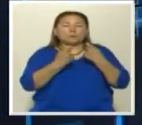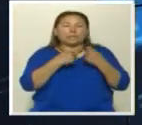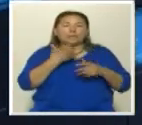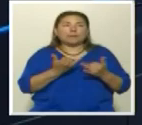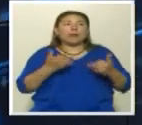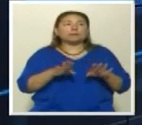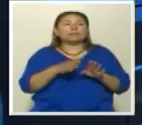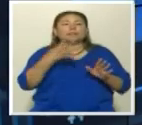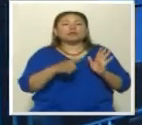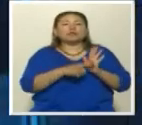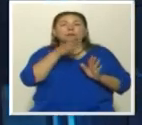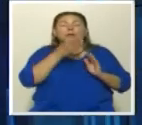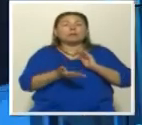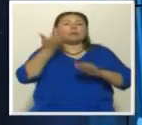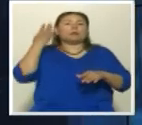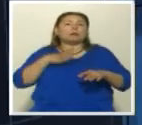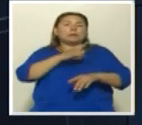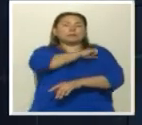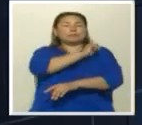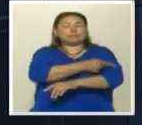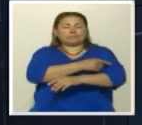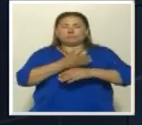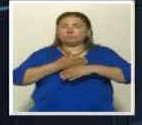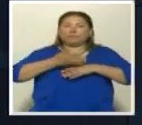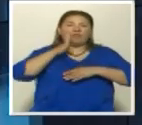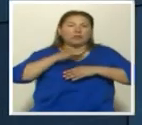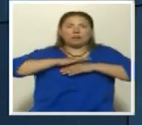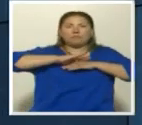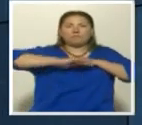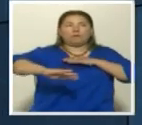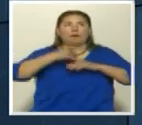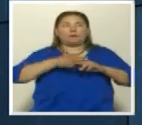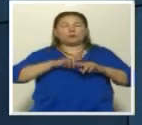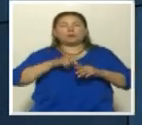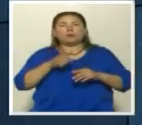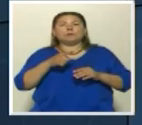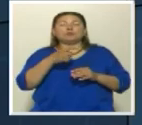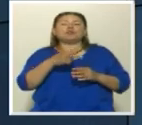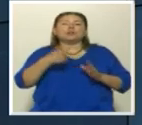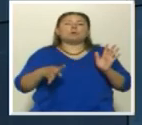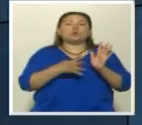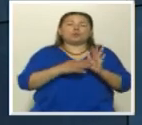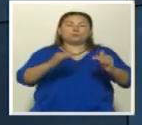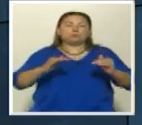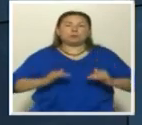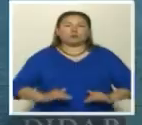Тап осылай, 47 жыл бұрын теңіз қатты тартылған. Ол кезде судың деңгейі -29 метрге дейін